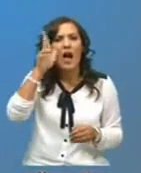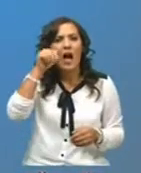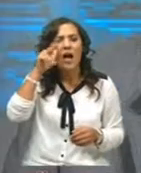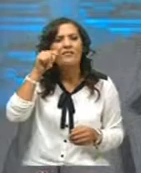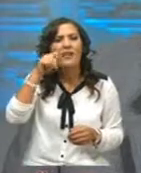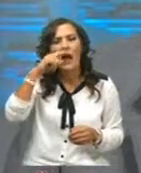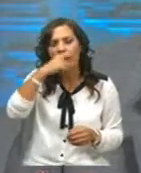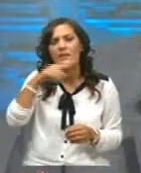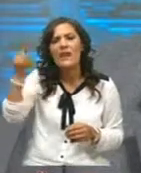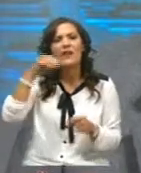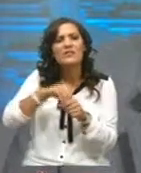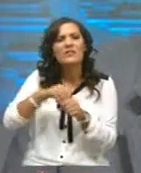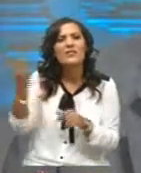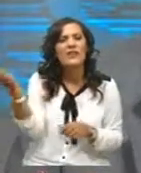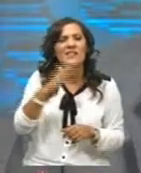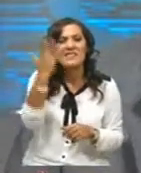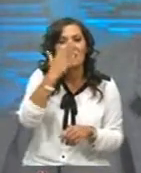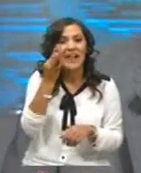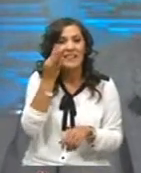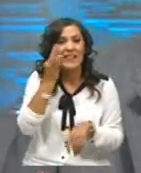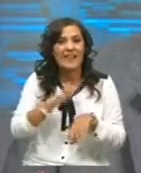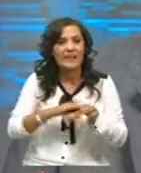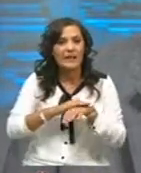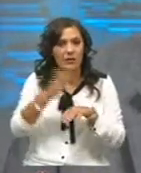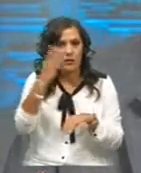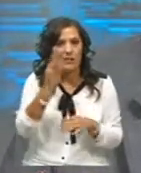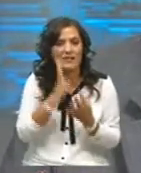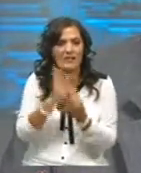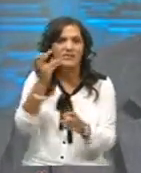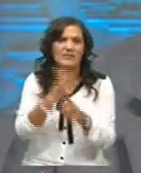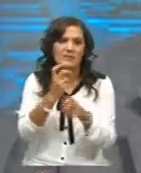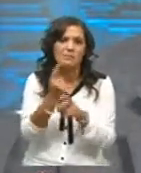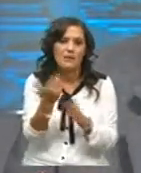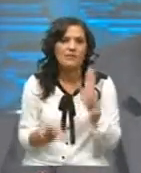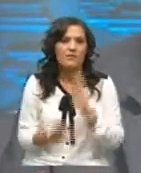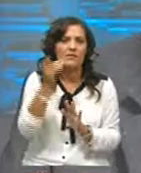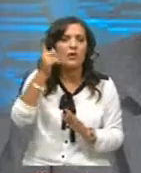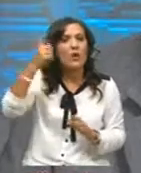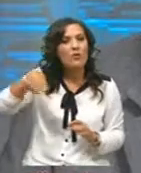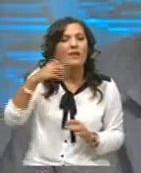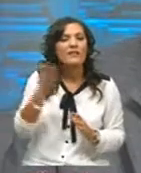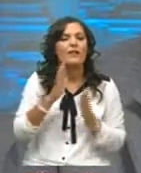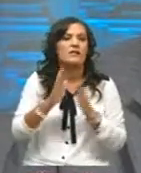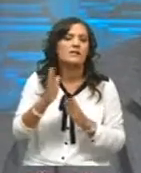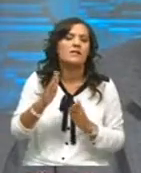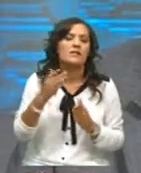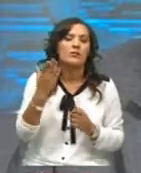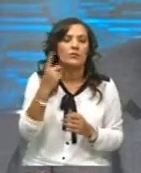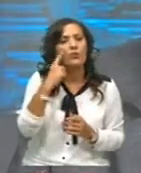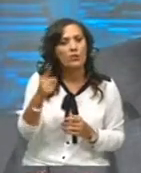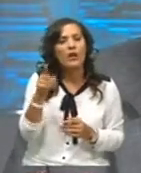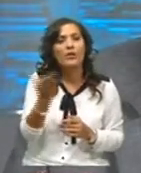Afrika kökenliler yani siyah deriye sahip kişiler ders biraz daha fazla onlarda daha sık görülür